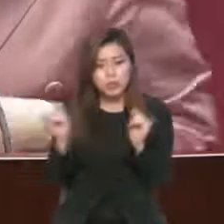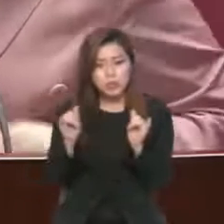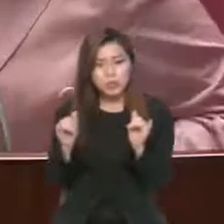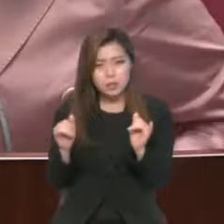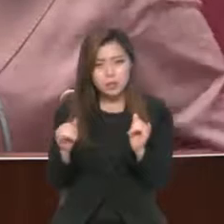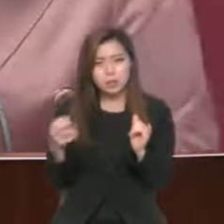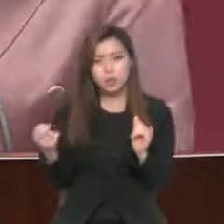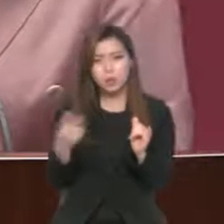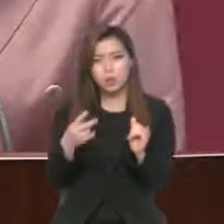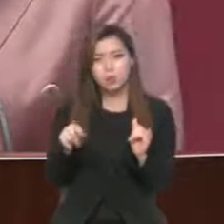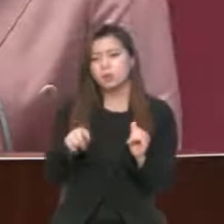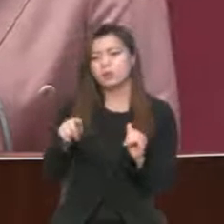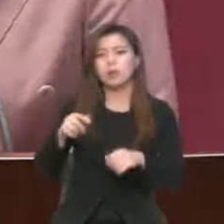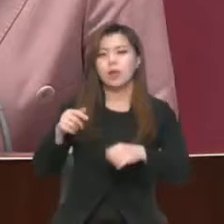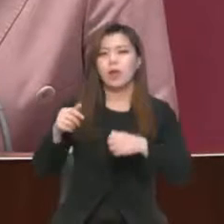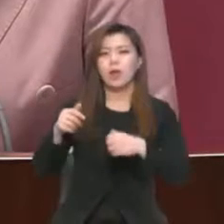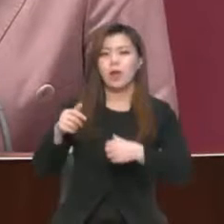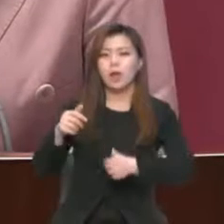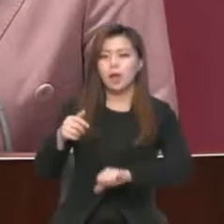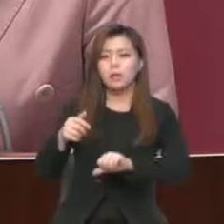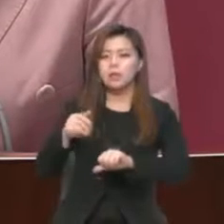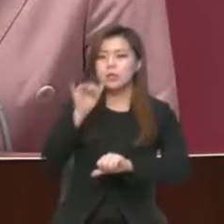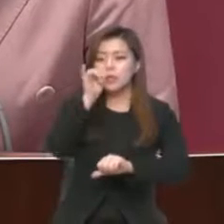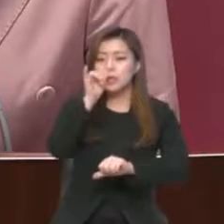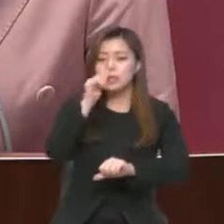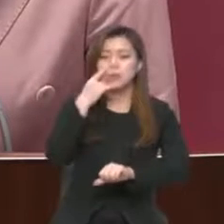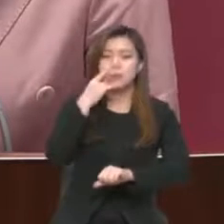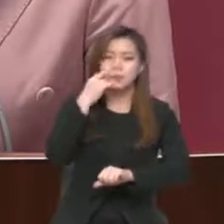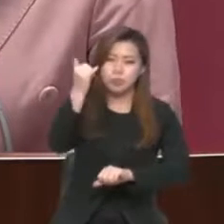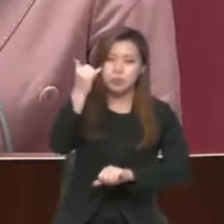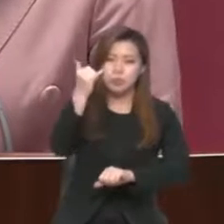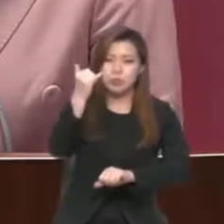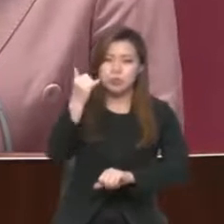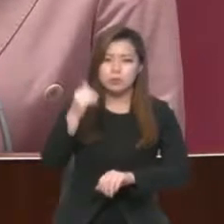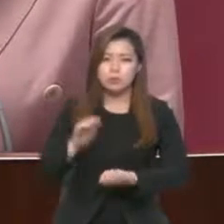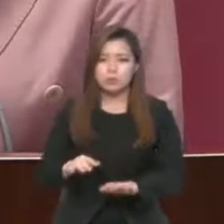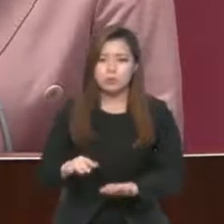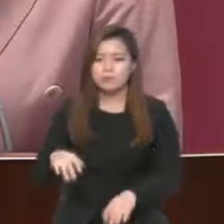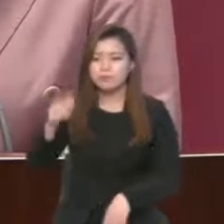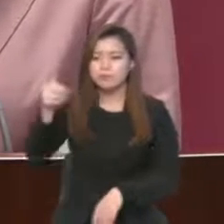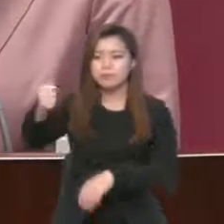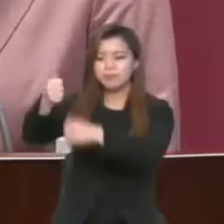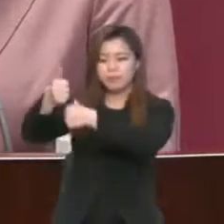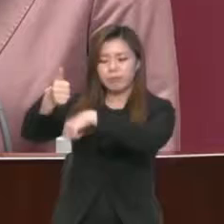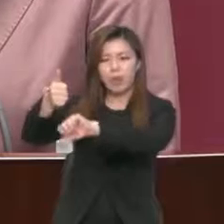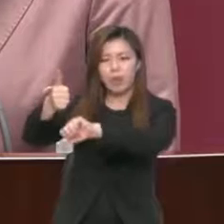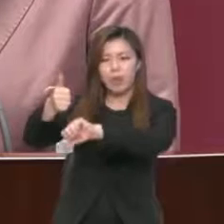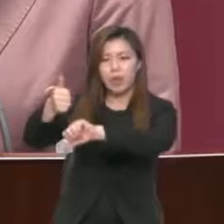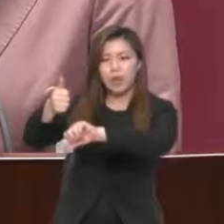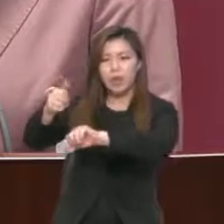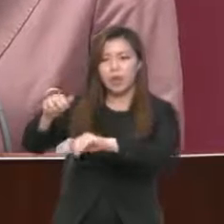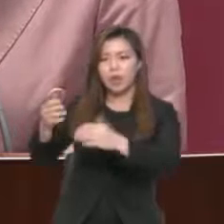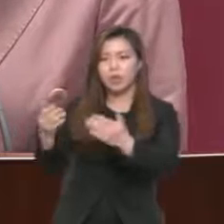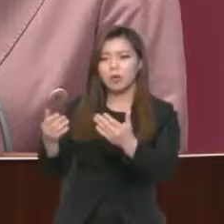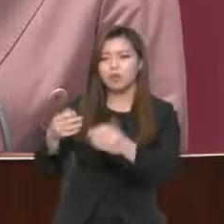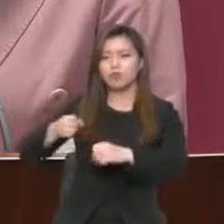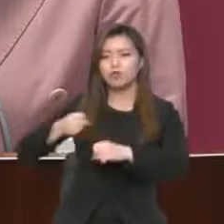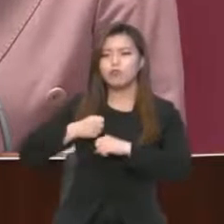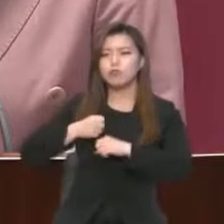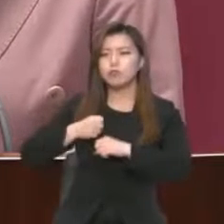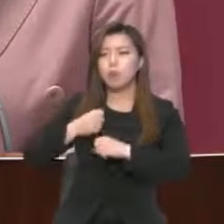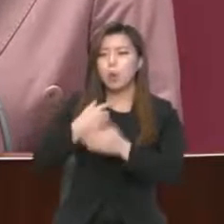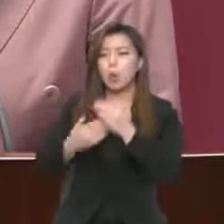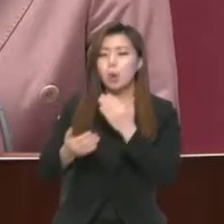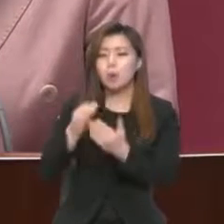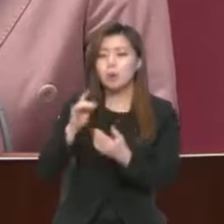그리고 군에 아들을 보낸 부모들이 아드님의 황제 복무를 보고 분노에 차 있습니다. 이와 관련한